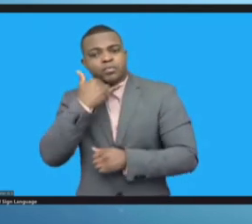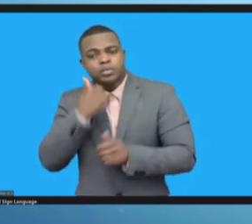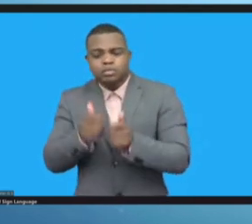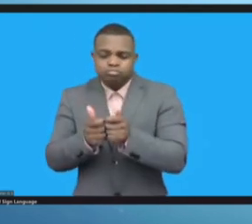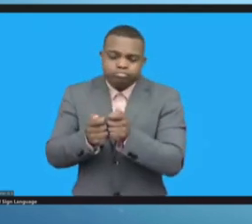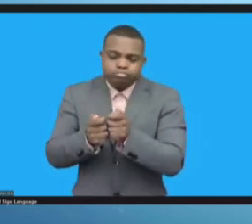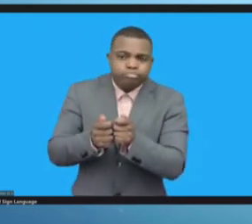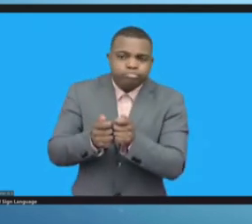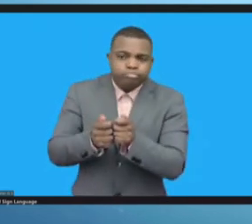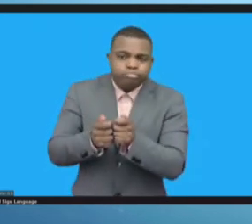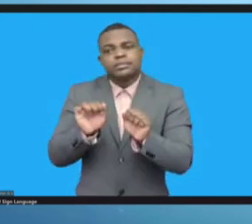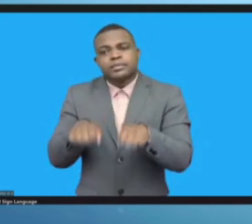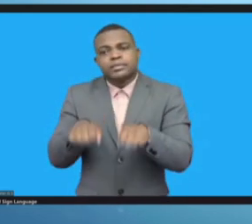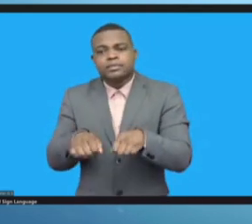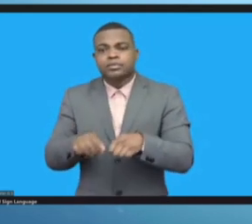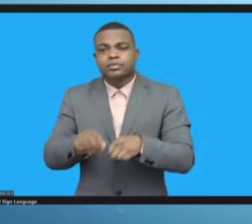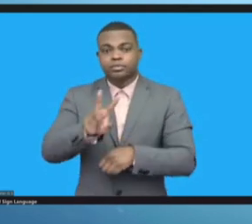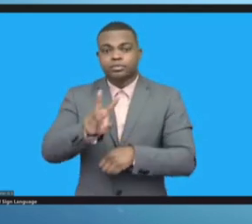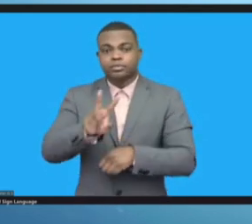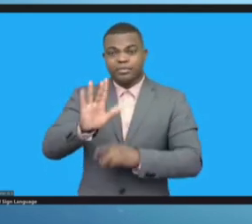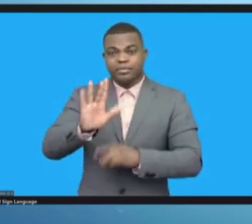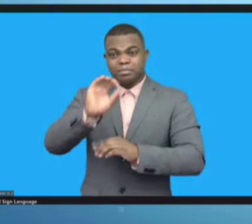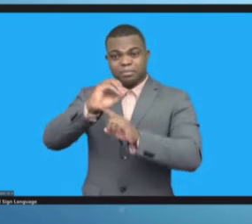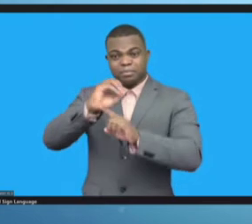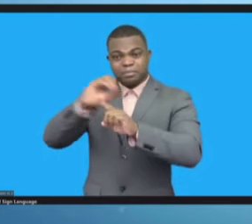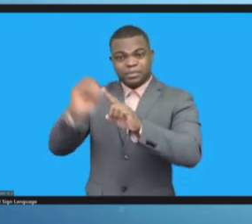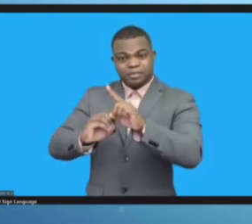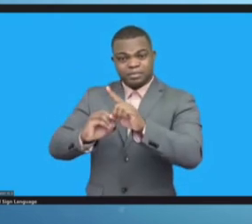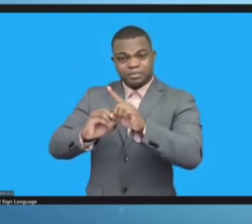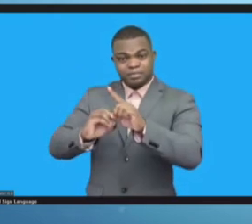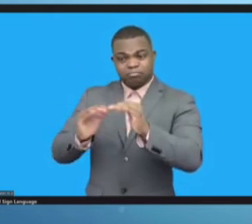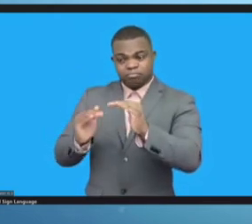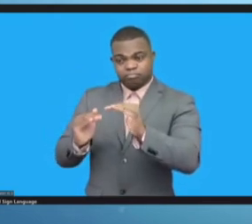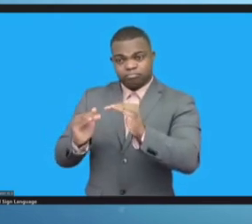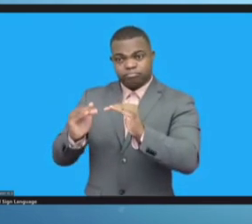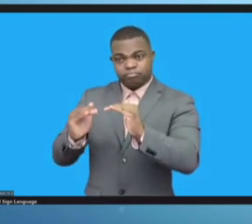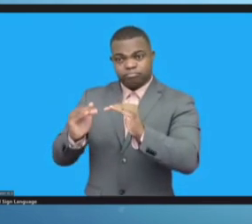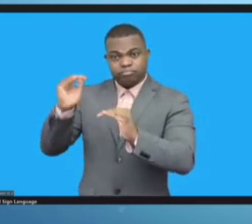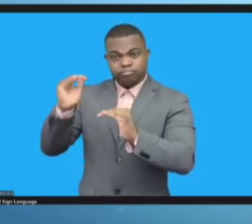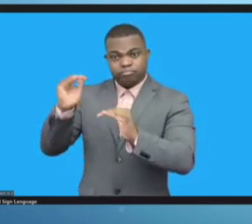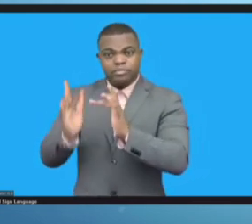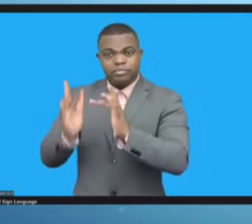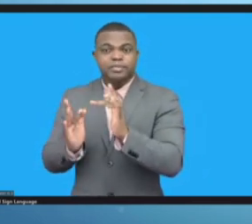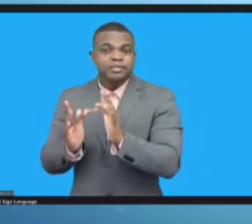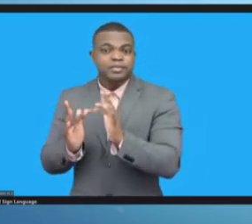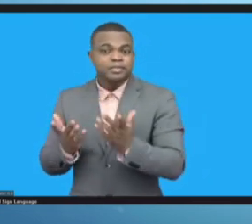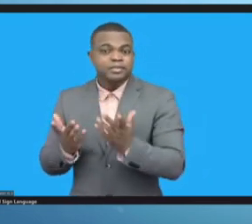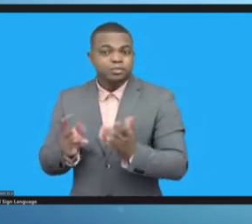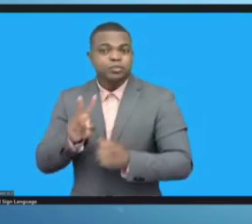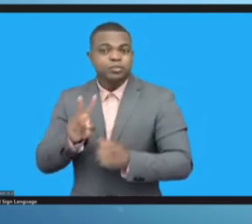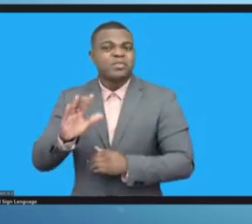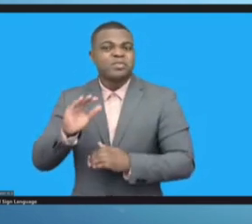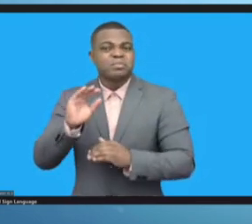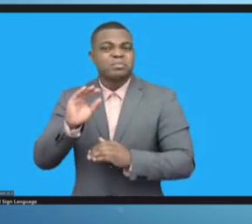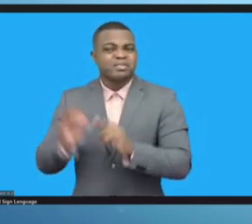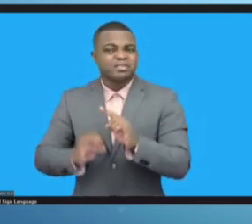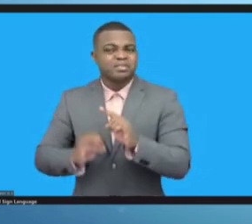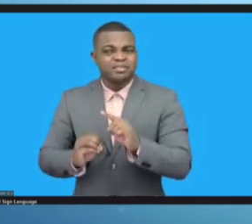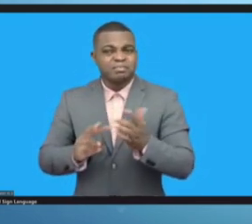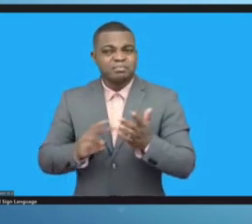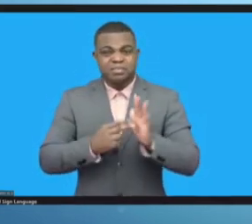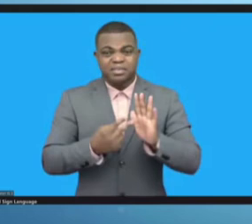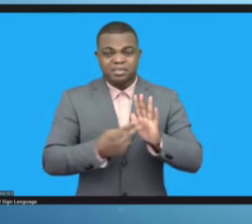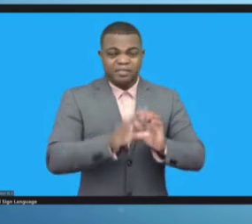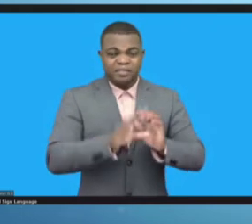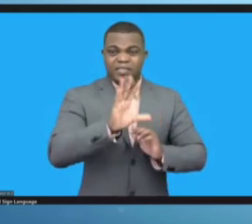Une des raisons derrière ce fossé est donc le coût très élevé de l'Internet mobile qui,